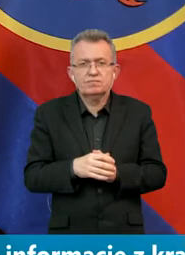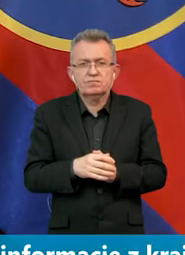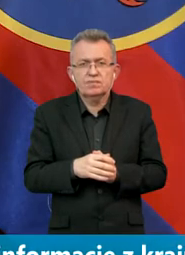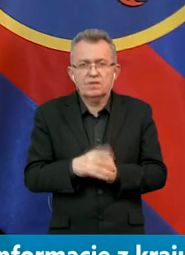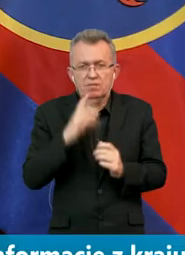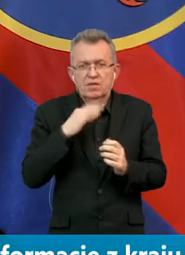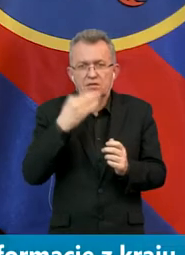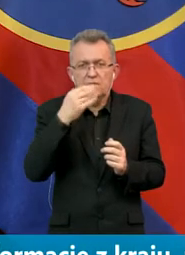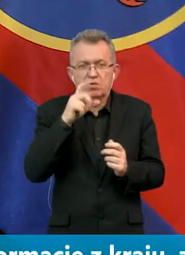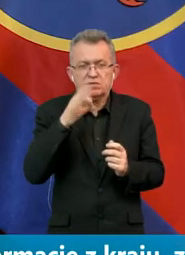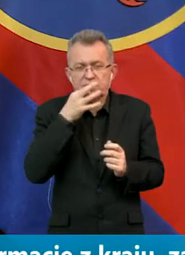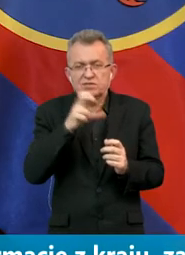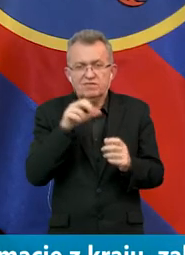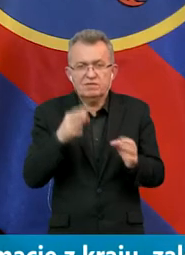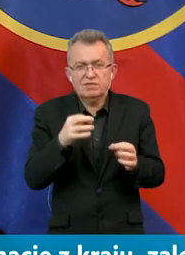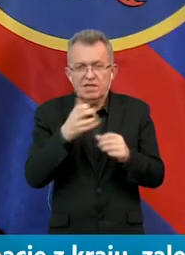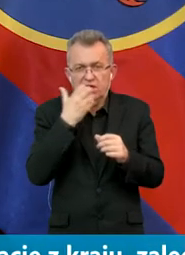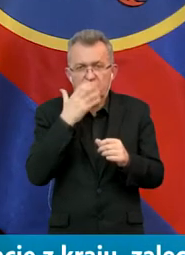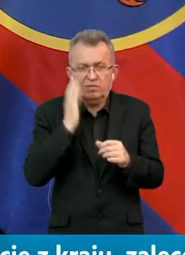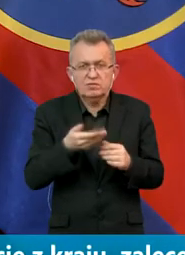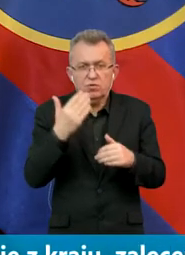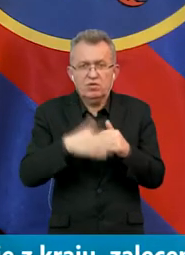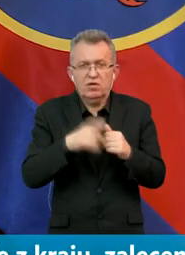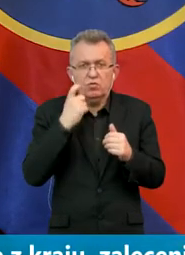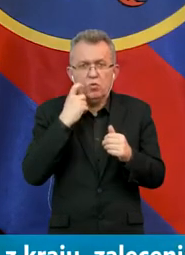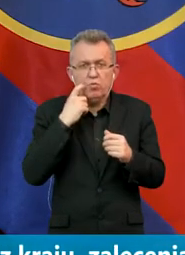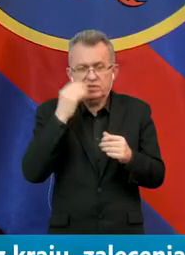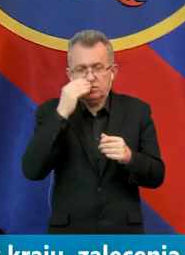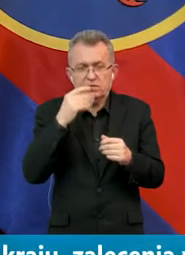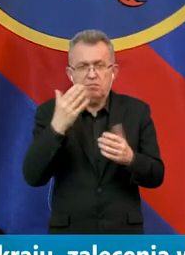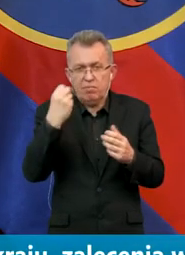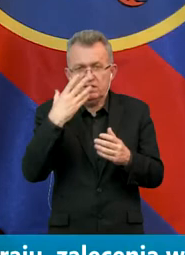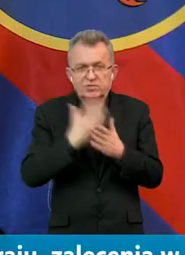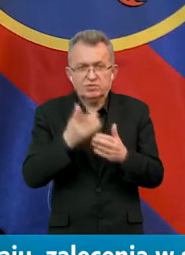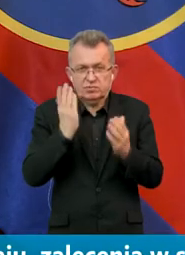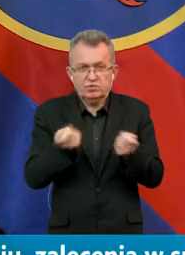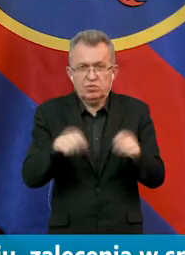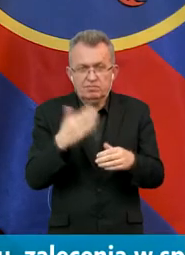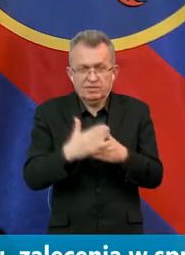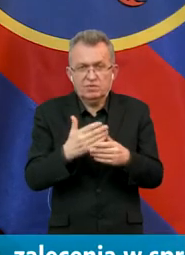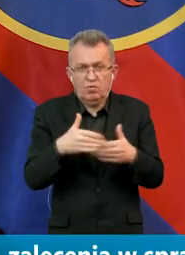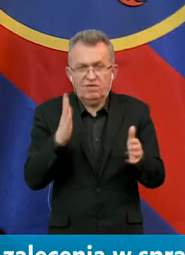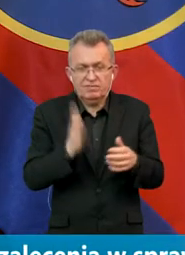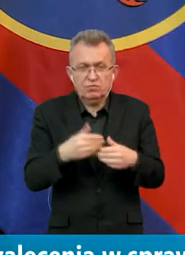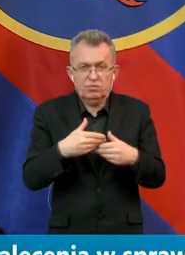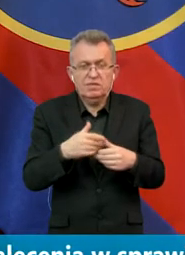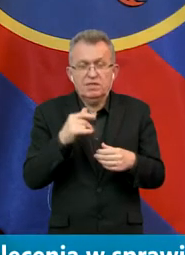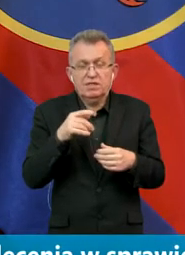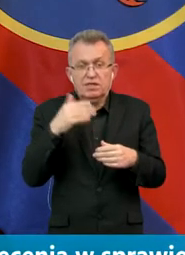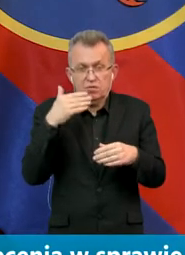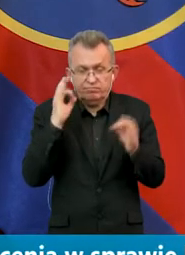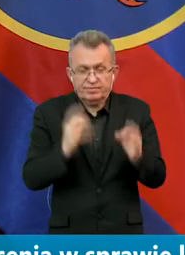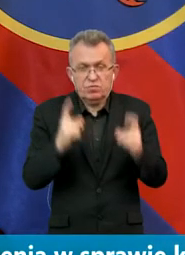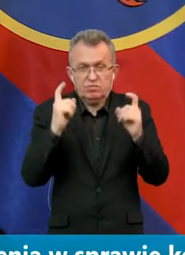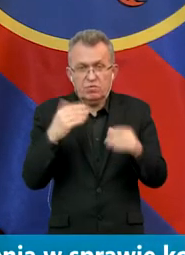Pani Małgorzata pyta, czy w tym sezonie letnim będzie skończona plaża w Dąbiu? Tak, Pani Małgorzato. Termin zakończenia jest, zdaje się, w lipcu,